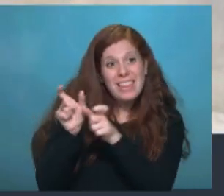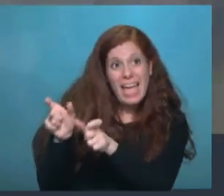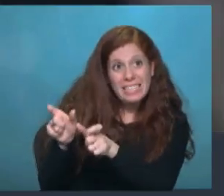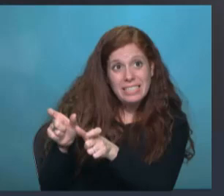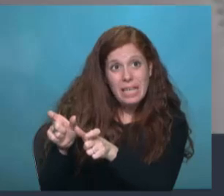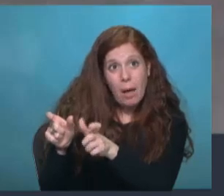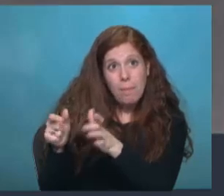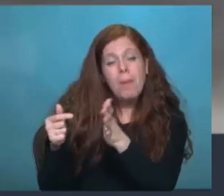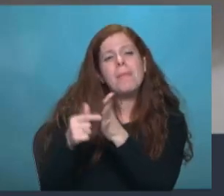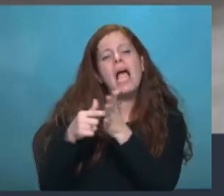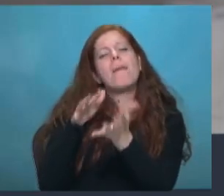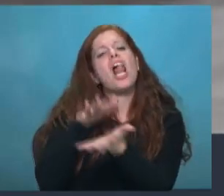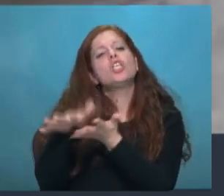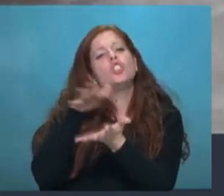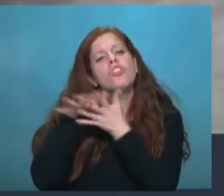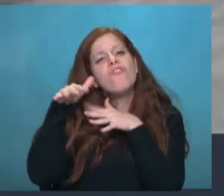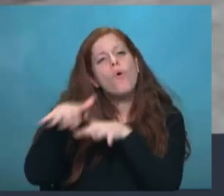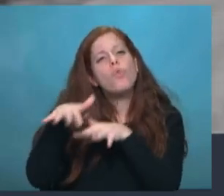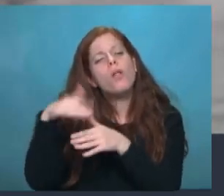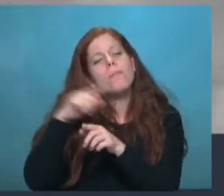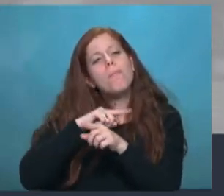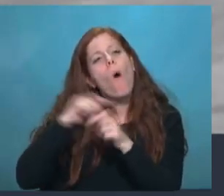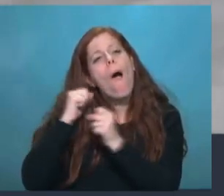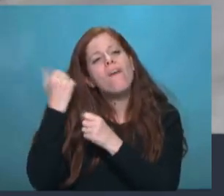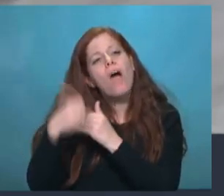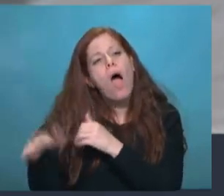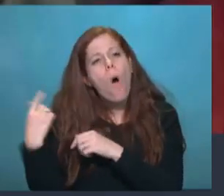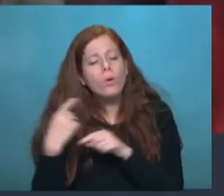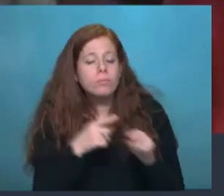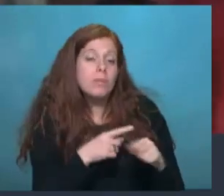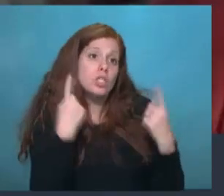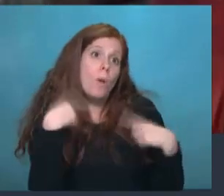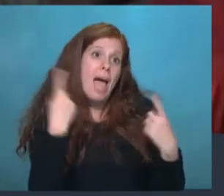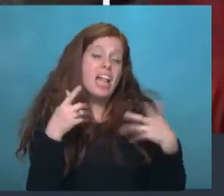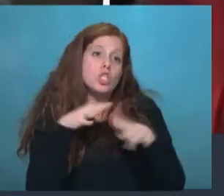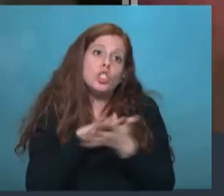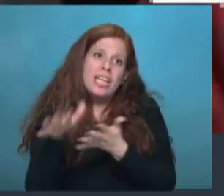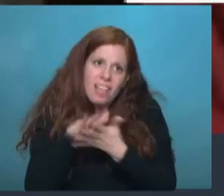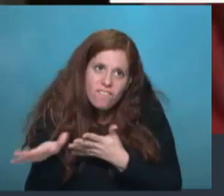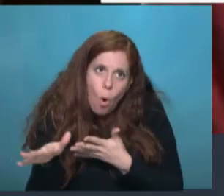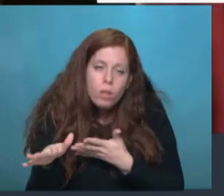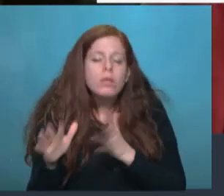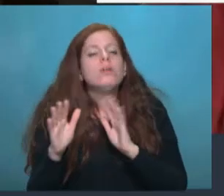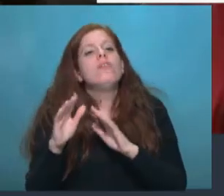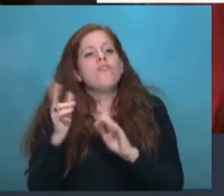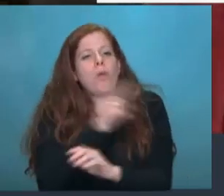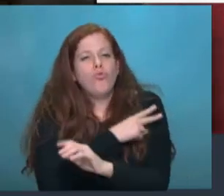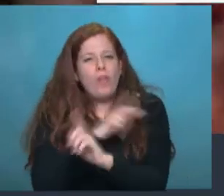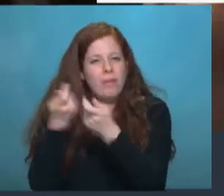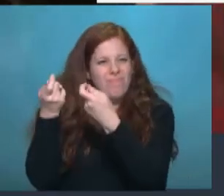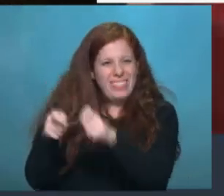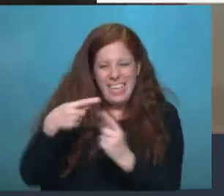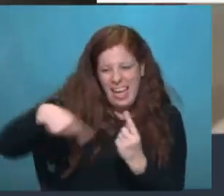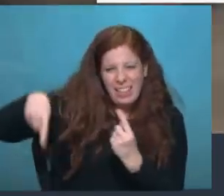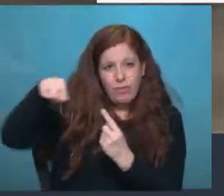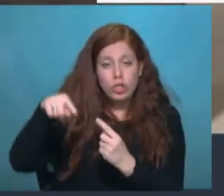עקב שיטפונות שהיו בחורף האחרון. אז היה יום אחד שהיה שיטפון, והמשטרה סגרה את הכביש, הווייז באופן